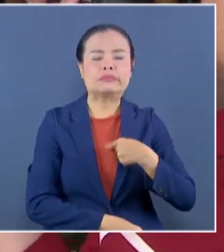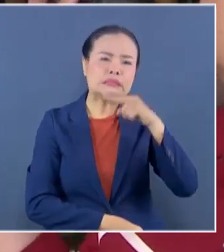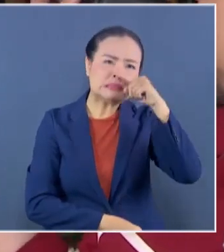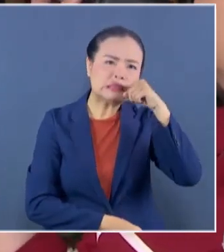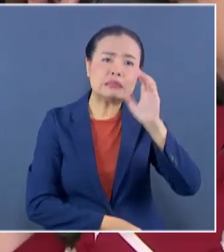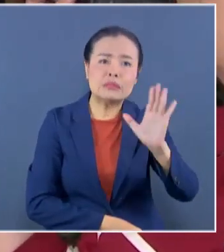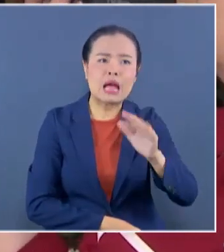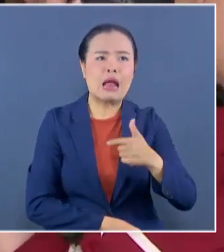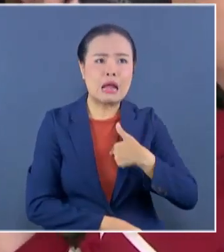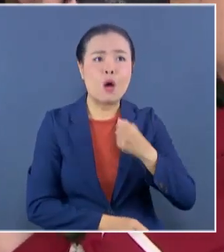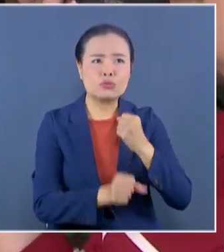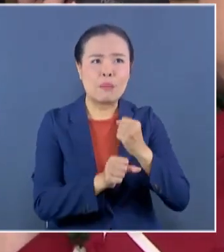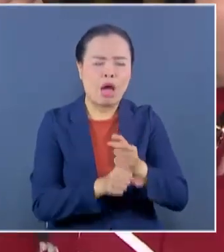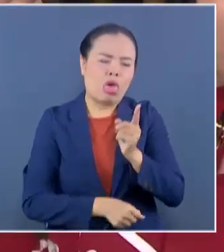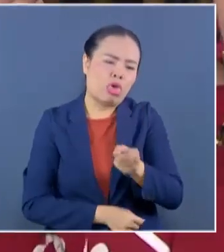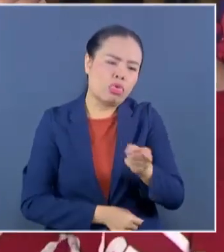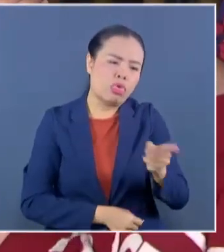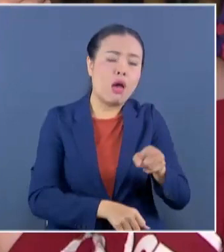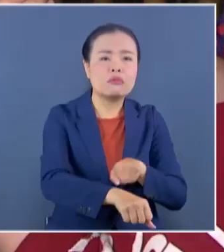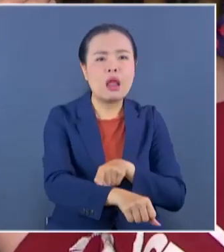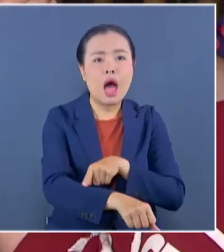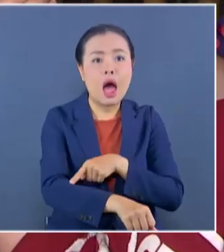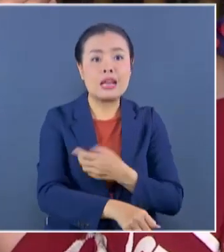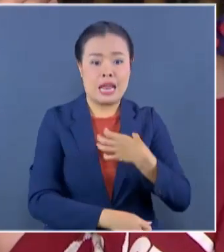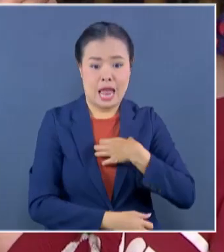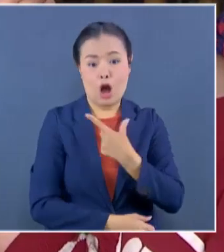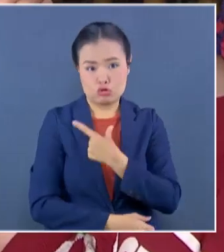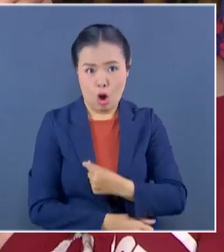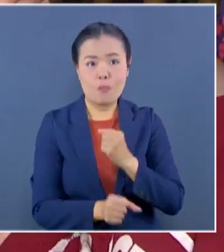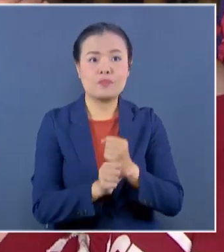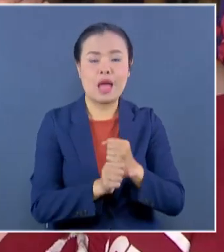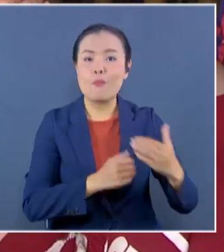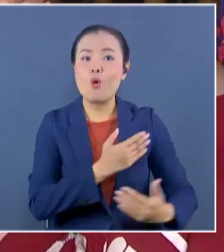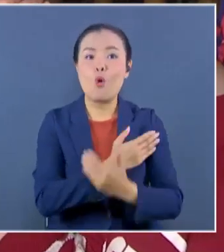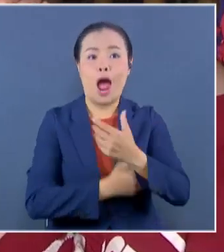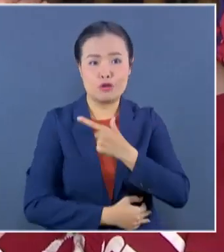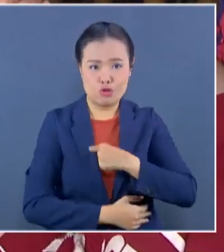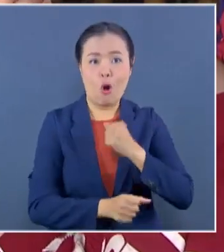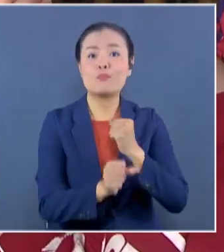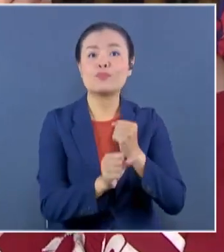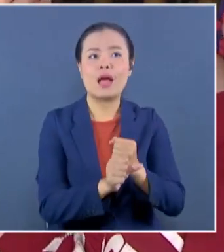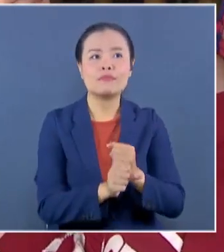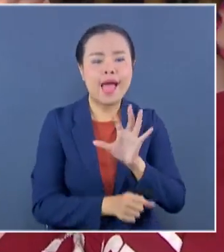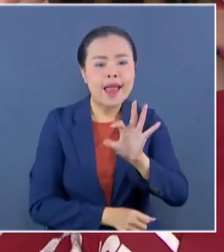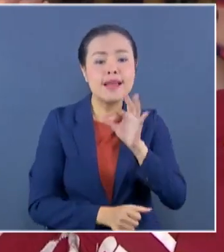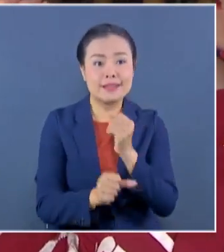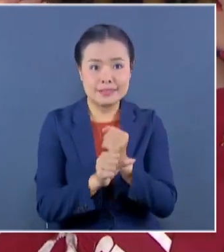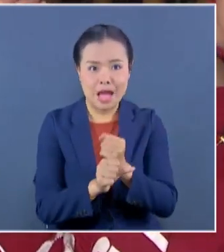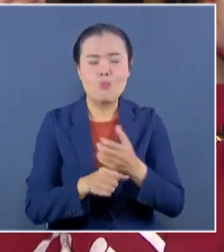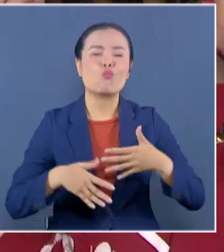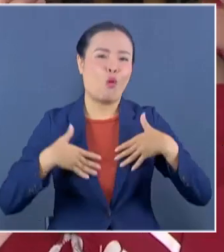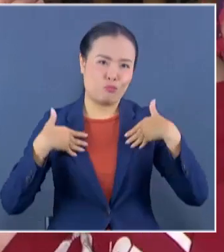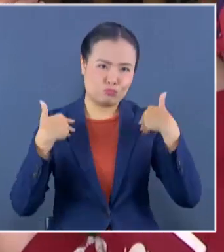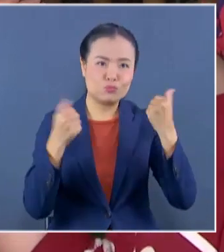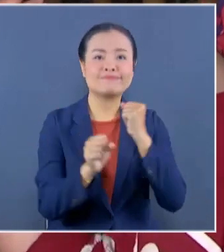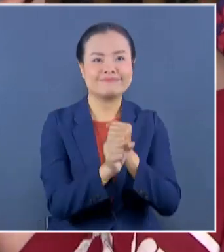ข้าใจว่าแบบเราเหมือนเราทำงานซ้ำมานานเกินถ้าเราทำงานที่ชอบเรามีโอกาสที่เราจะได้ทำงานที่ชอบเนี่ยเราก็เลือกงานนั้นเพราะว่าเรามีความสุขกับการท